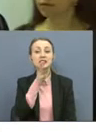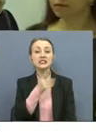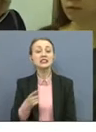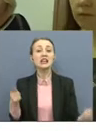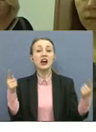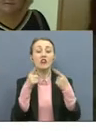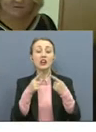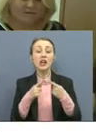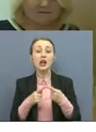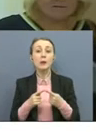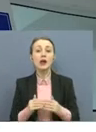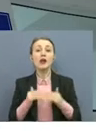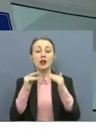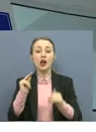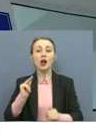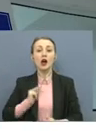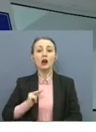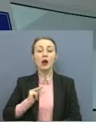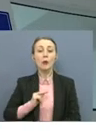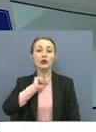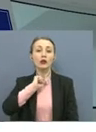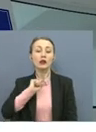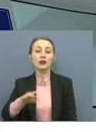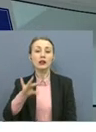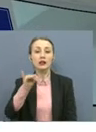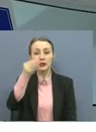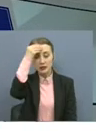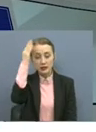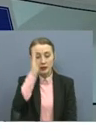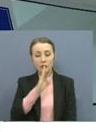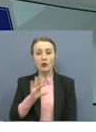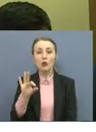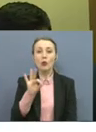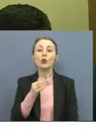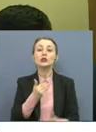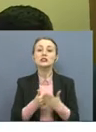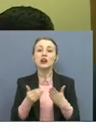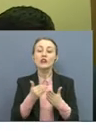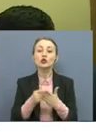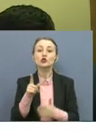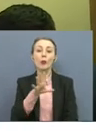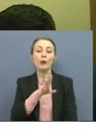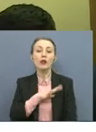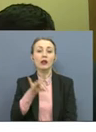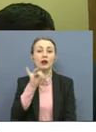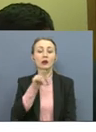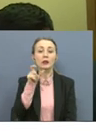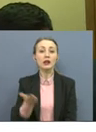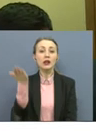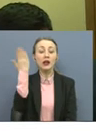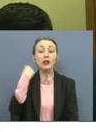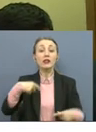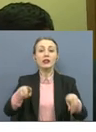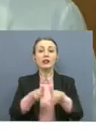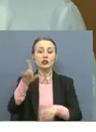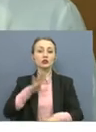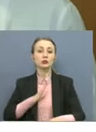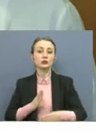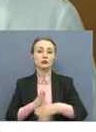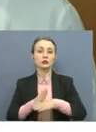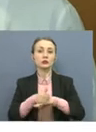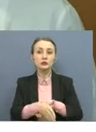толықтай қамтамасыз етілген. Орталық негізінен жүрек қан тамыр ауруларымен сырқаттанған науқастарға көмек көрсетеді. Сенат депутаты